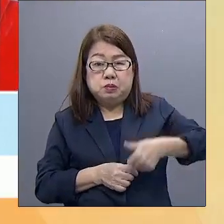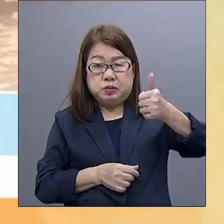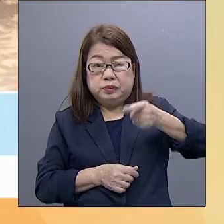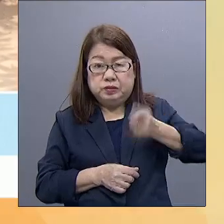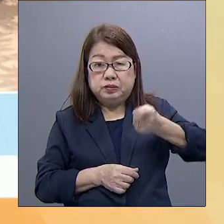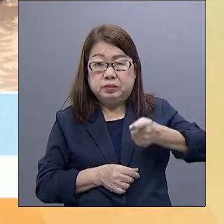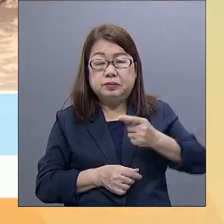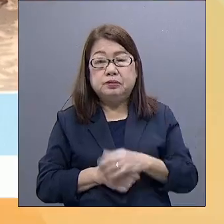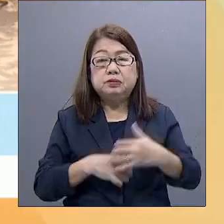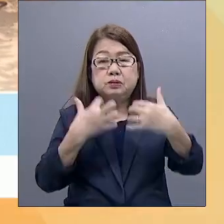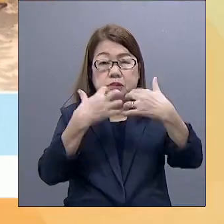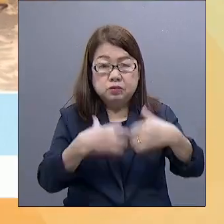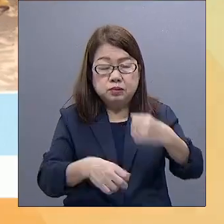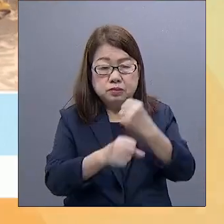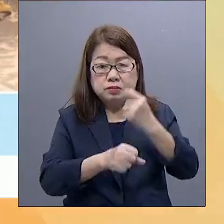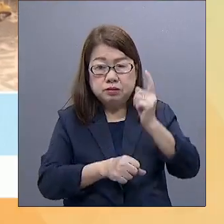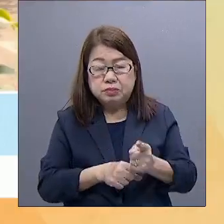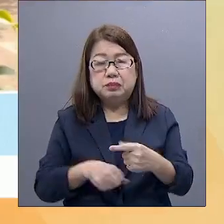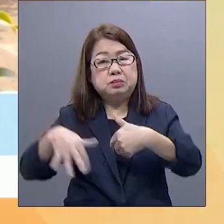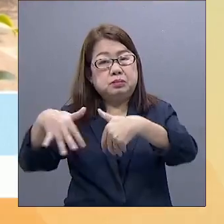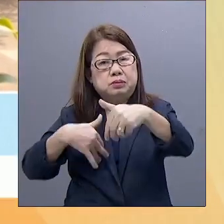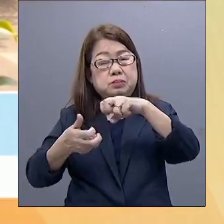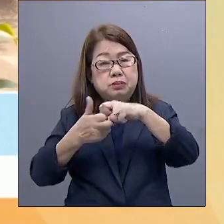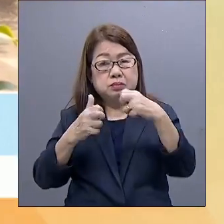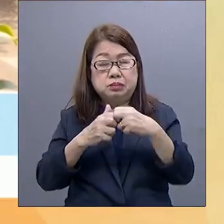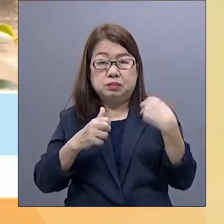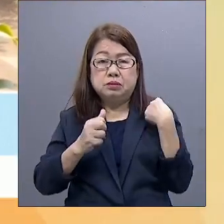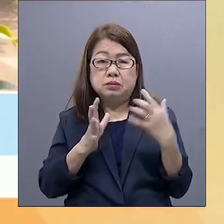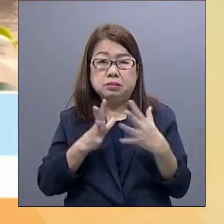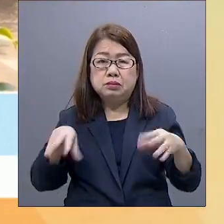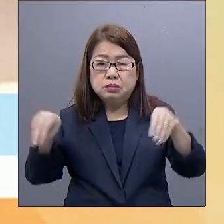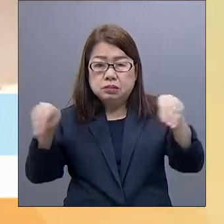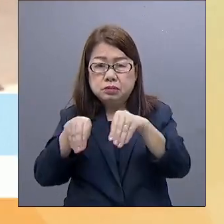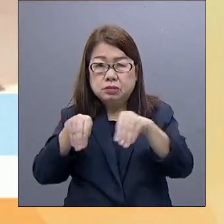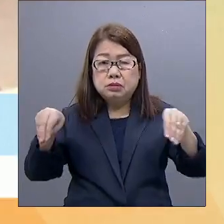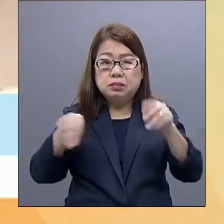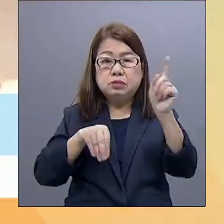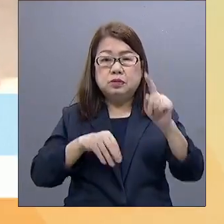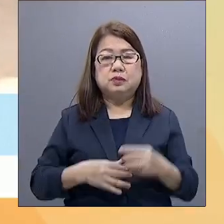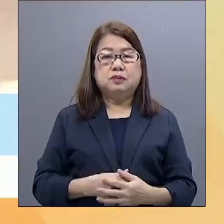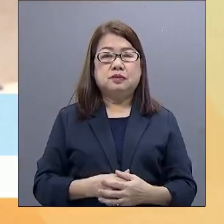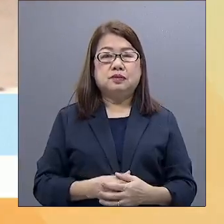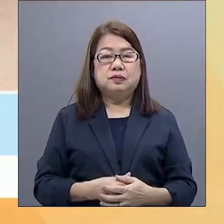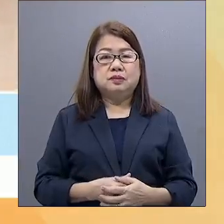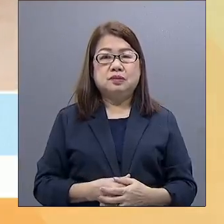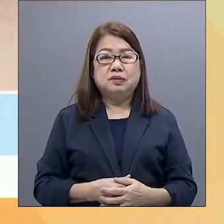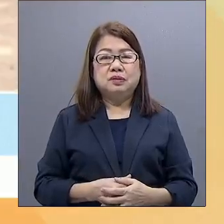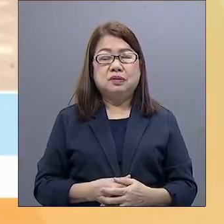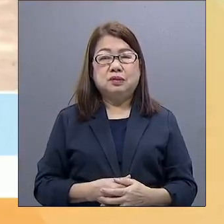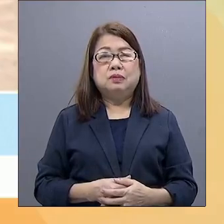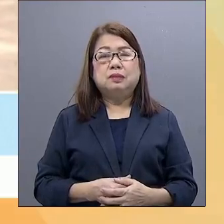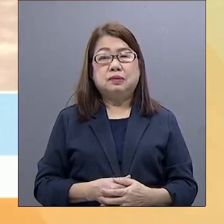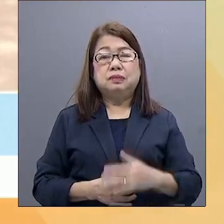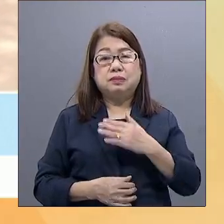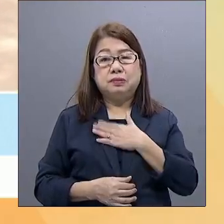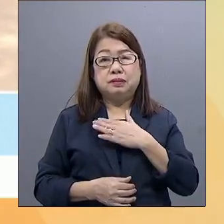ับ้านที่จะได้รผกรcarps andมากน้อยแค่ไหน แลอยู่ńเวณ สฝคืนที่ท